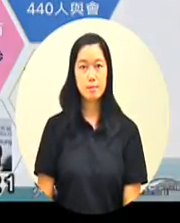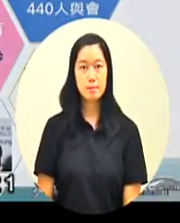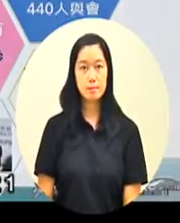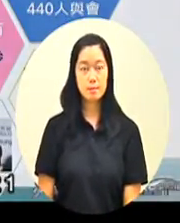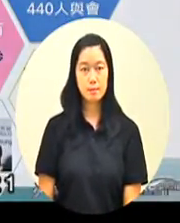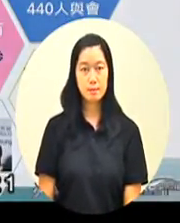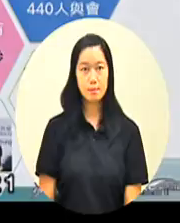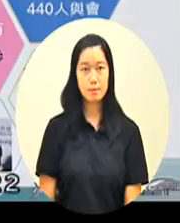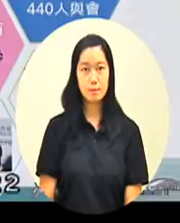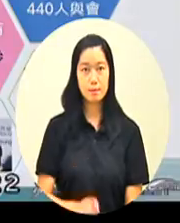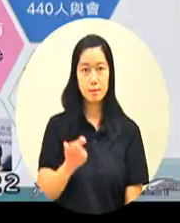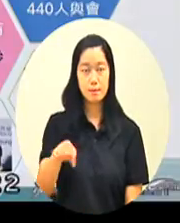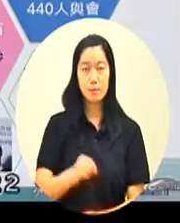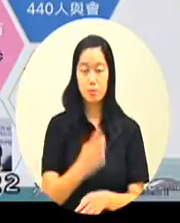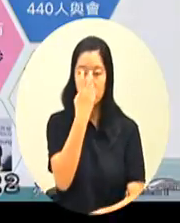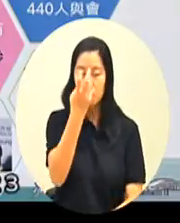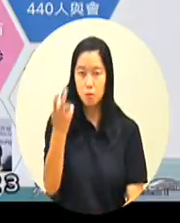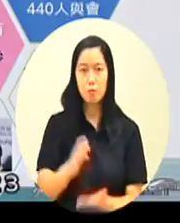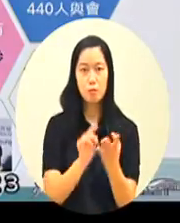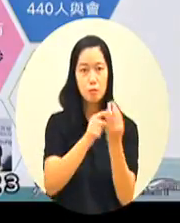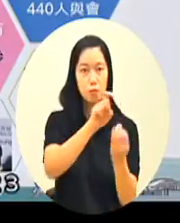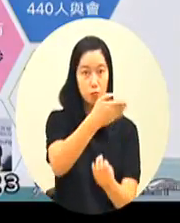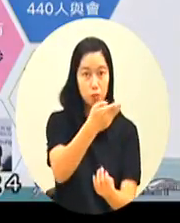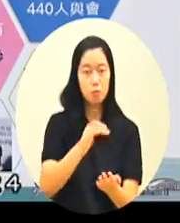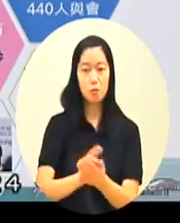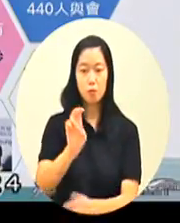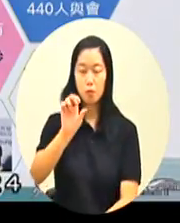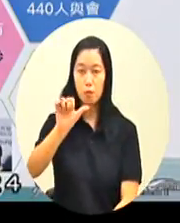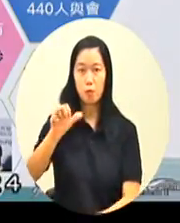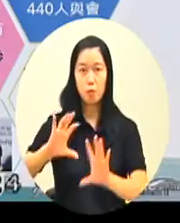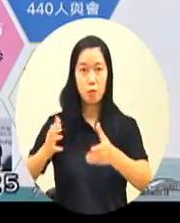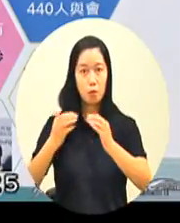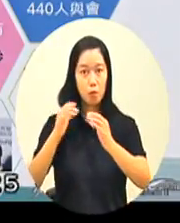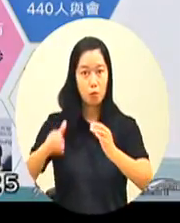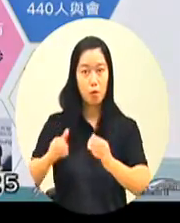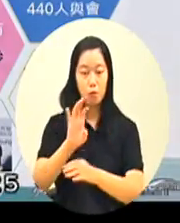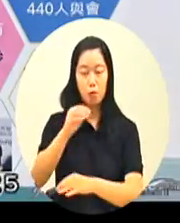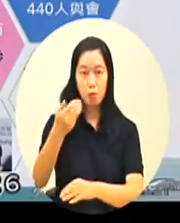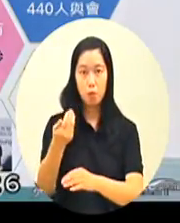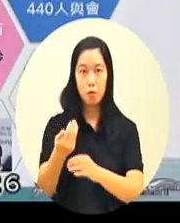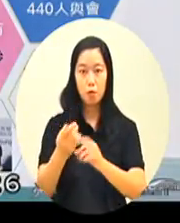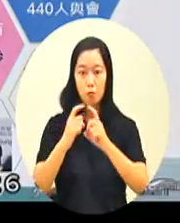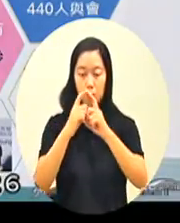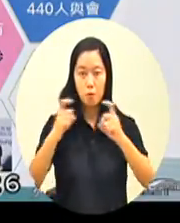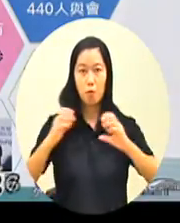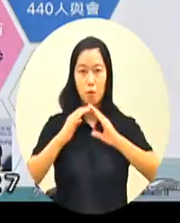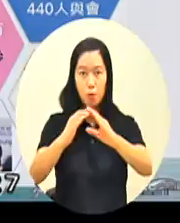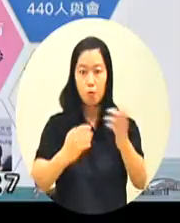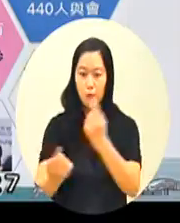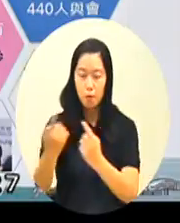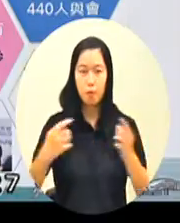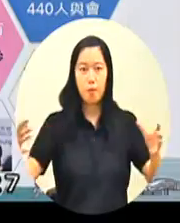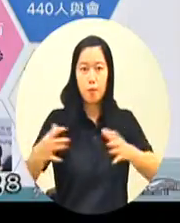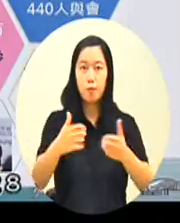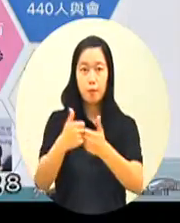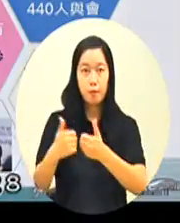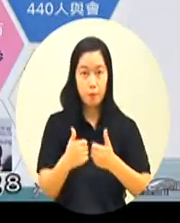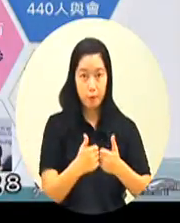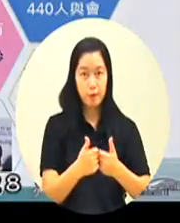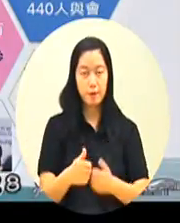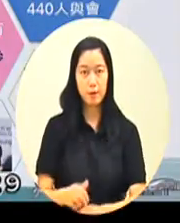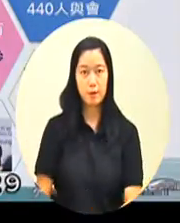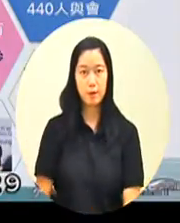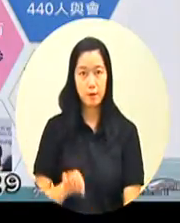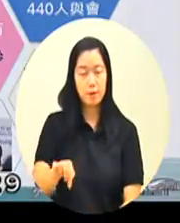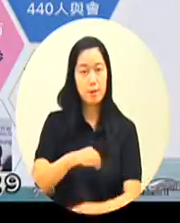19场的观视拜会哦，那有25个国家、49个城市参与我们的这一次的港湾城市论坛。那港湾城市论坛的